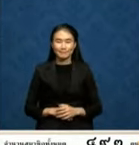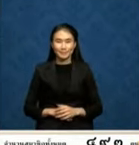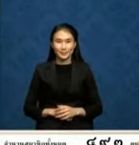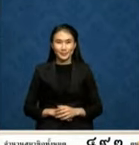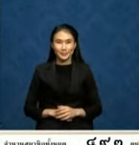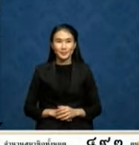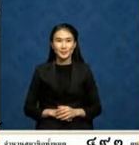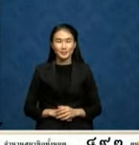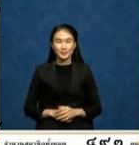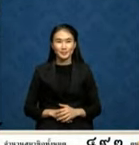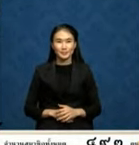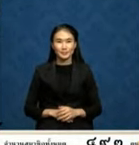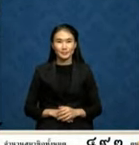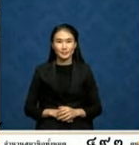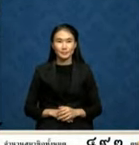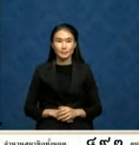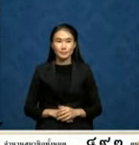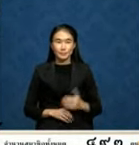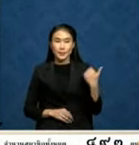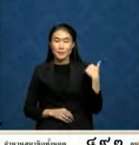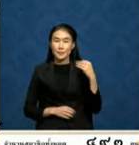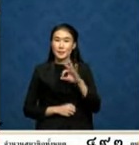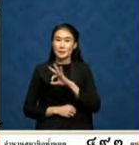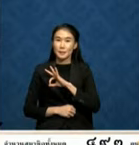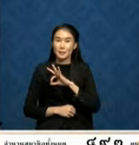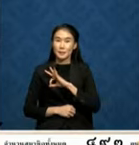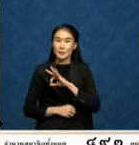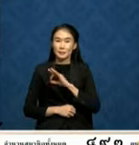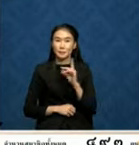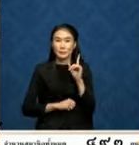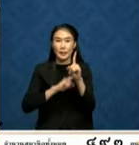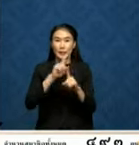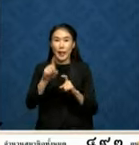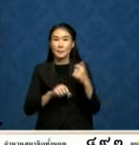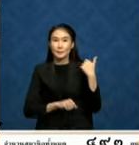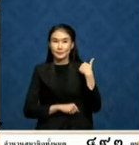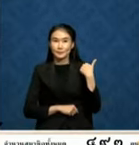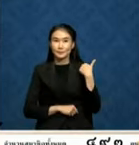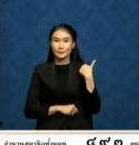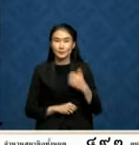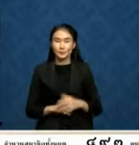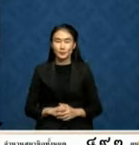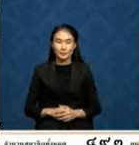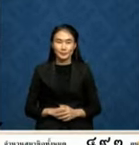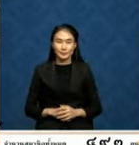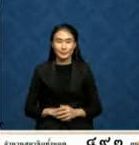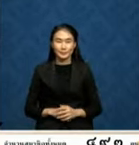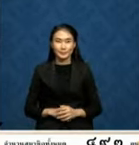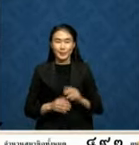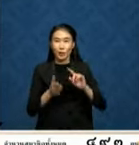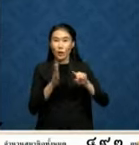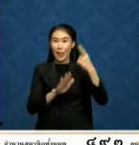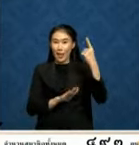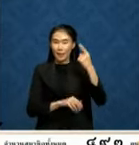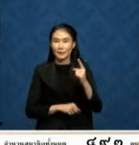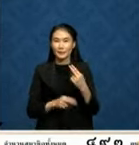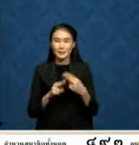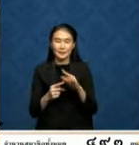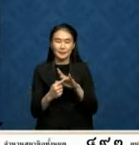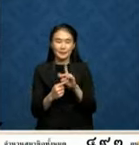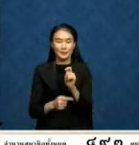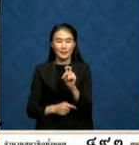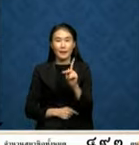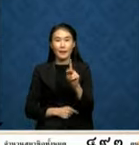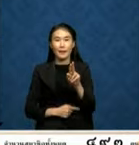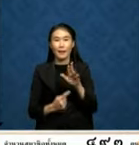ก็มีสมาชิกนะครับที่จะซักถามนะครับท่านแรกนะครับท่านเอกราชอุดมอ